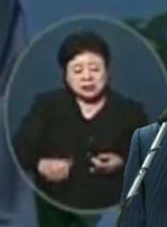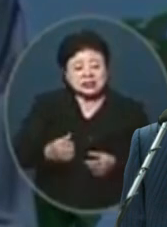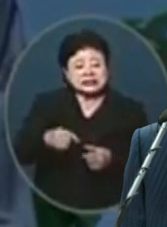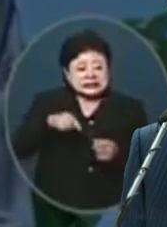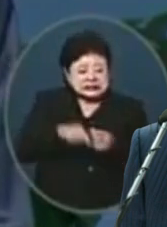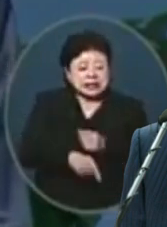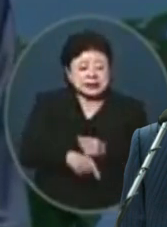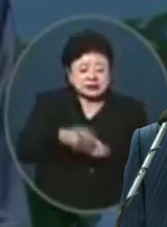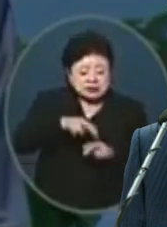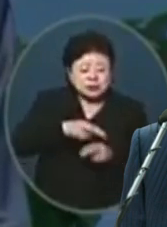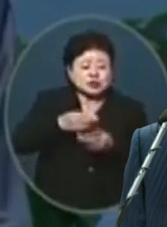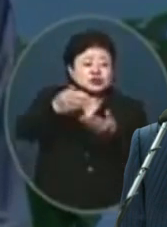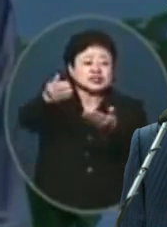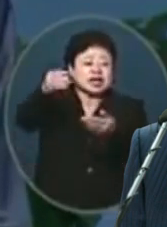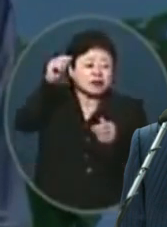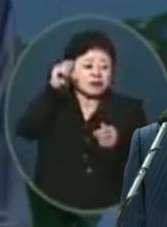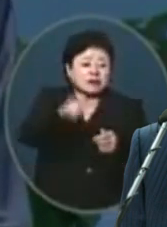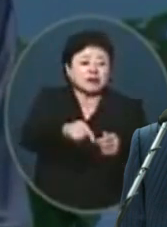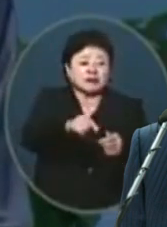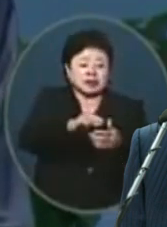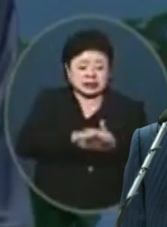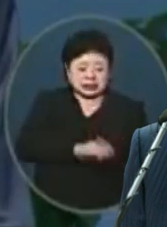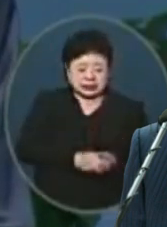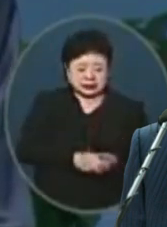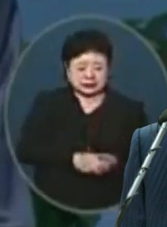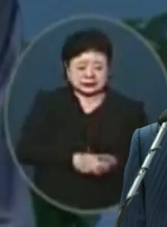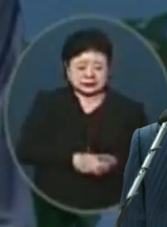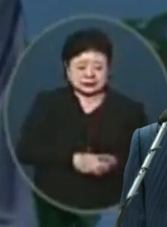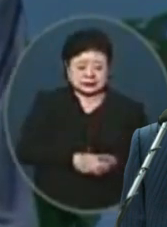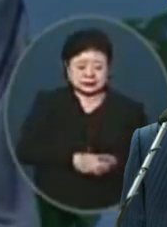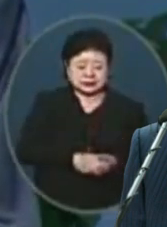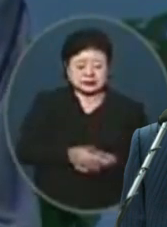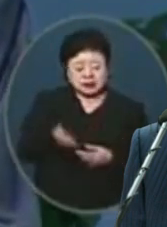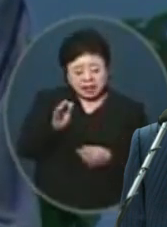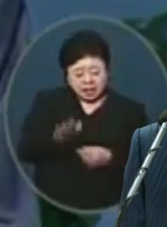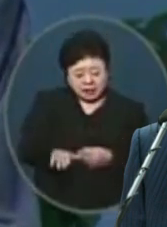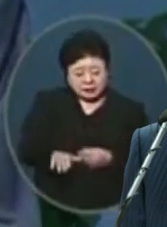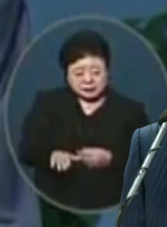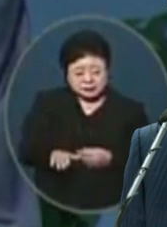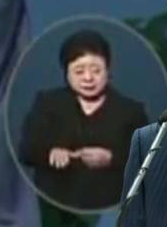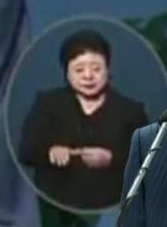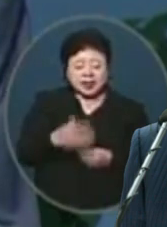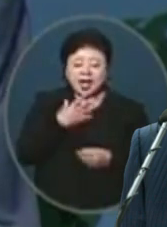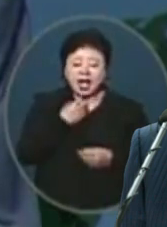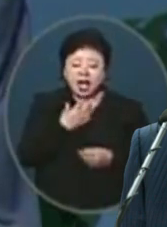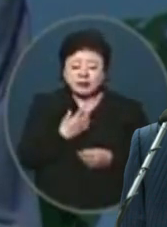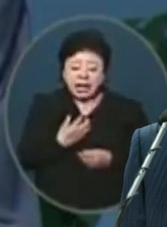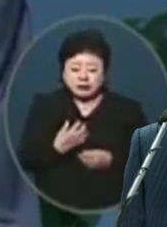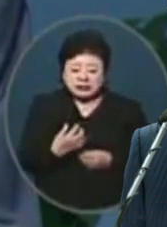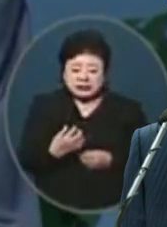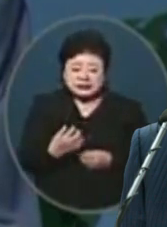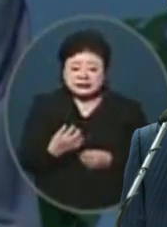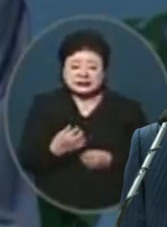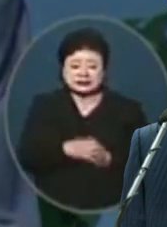잡아서 제물로 드리라고 하니까. 그러나 아브라함은